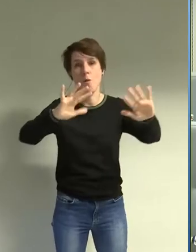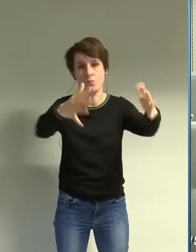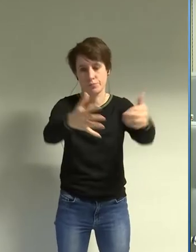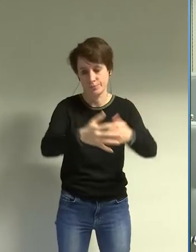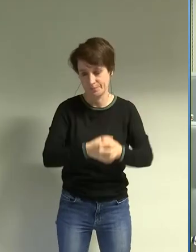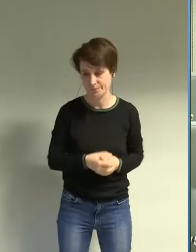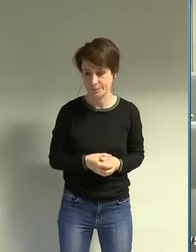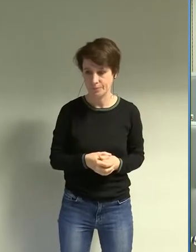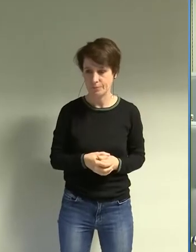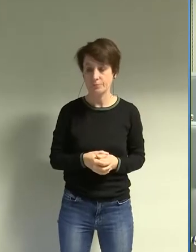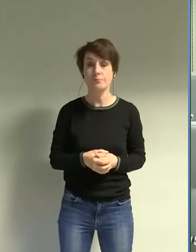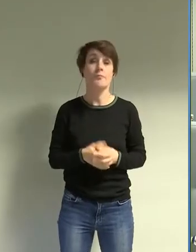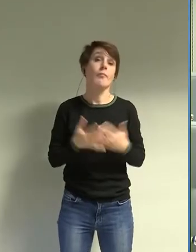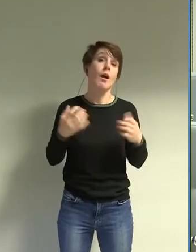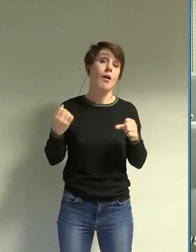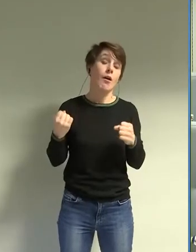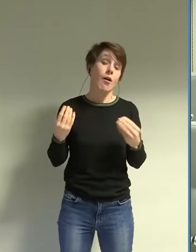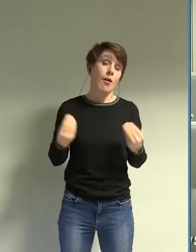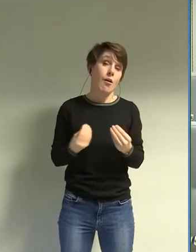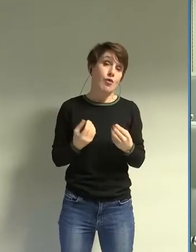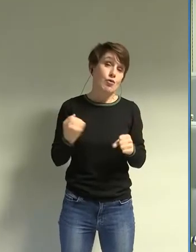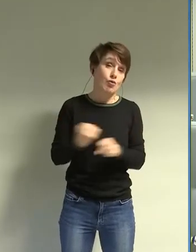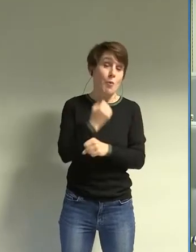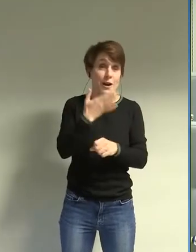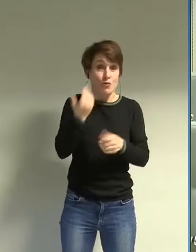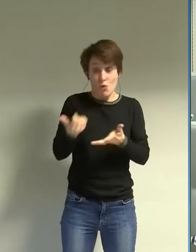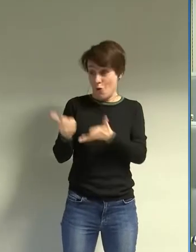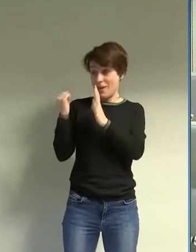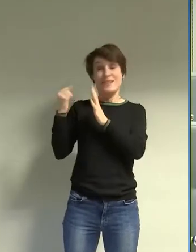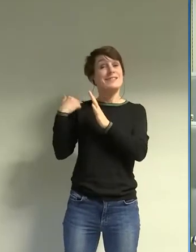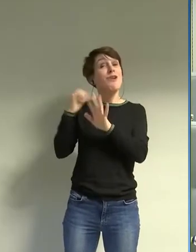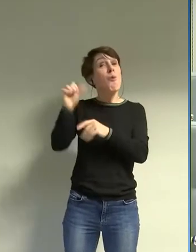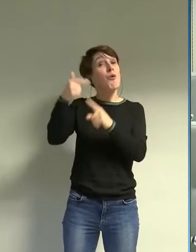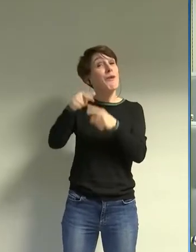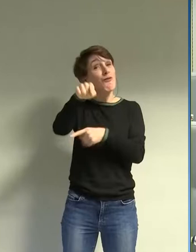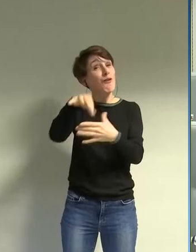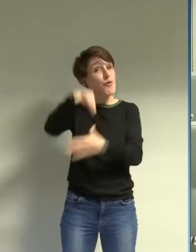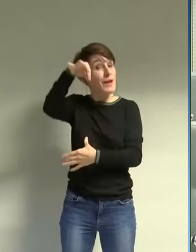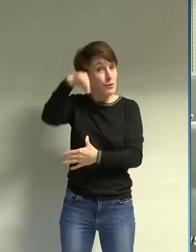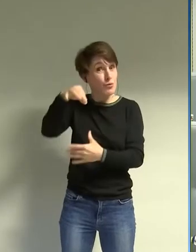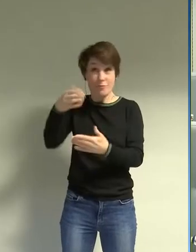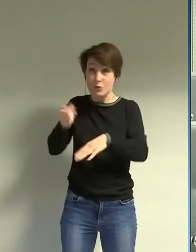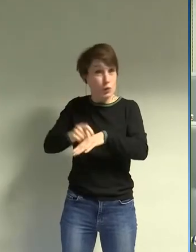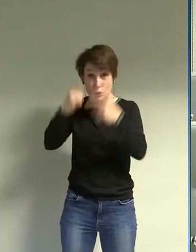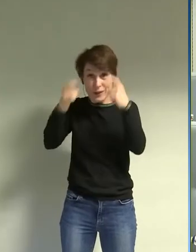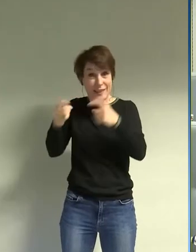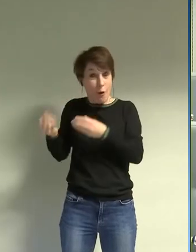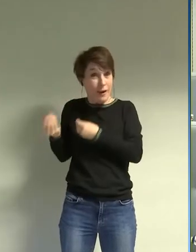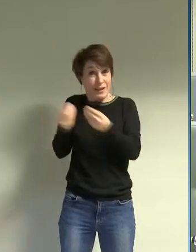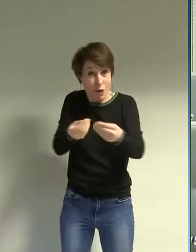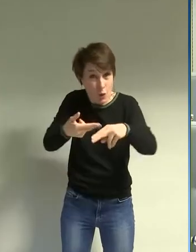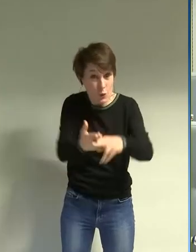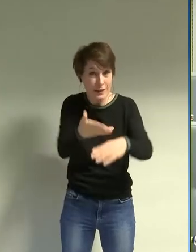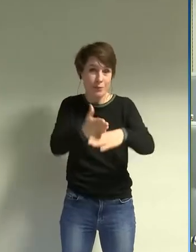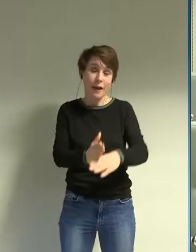volonté de lancement du donneur lors du premier mandat de cette majorité afin de pouvoir justement vivre quelques uns des points d'étapes que vous avez évoquées et juger de notre performance